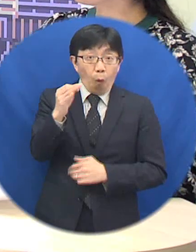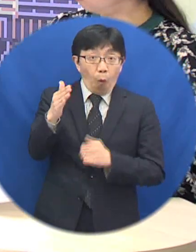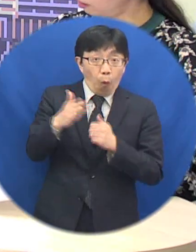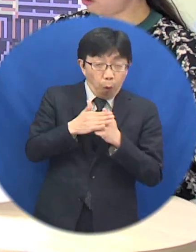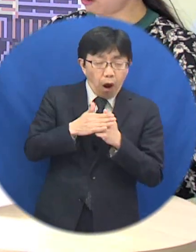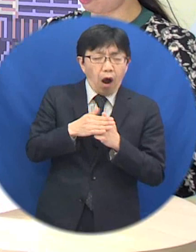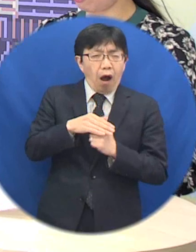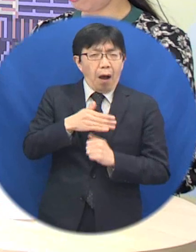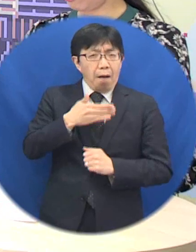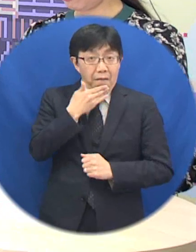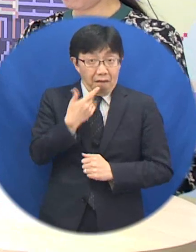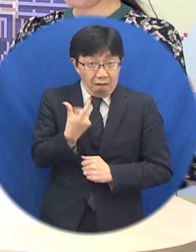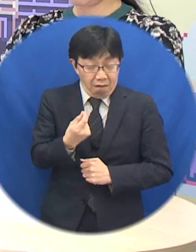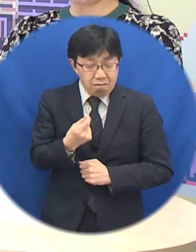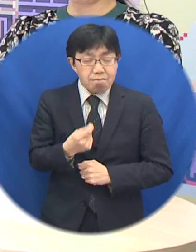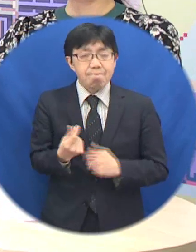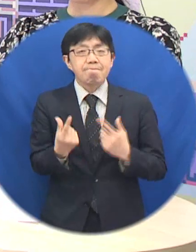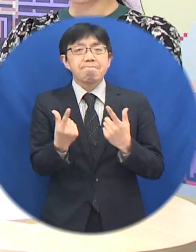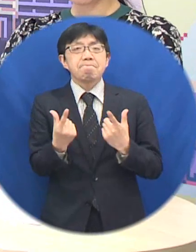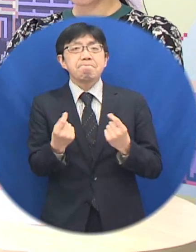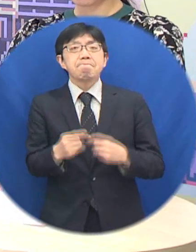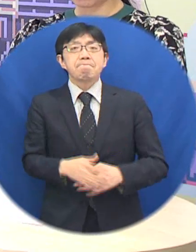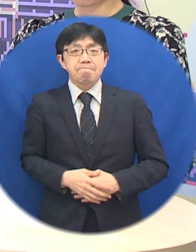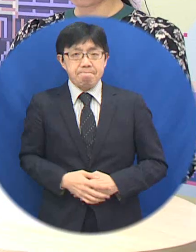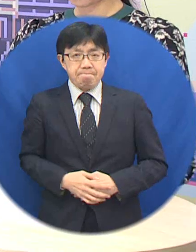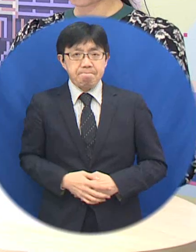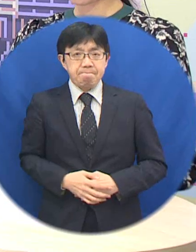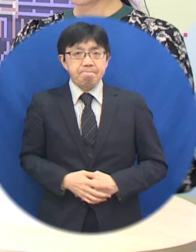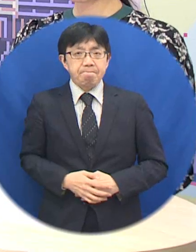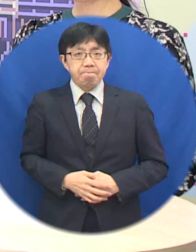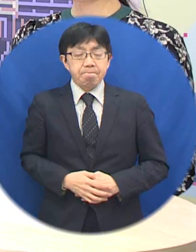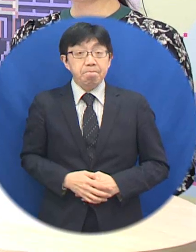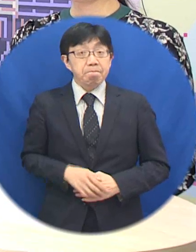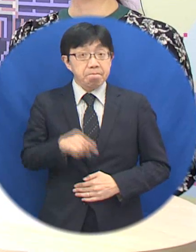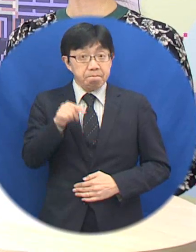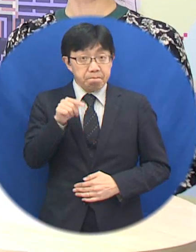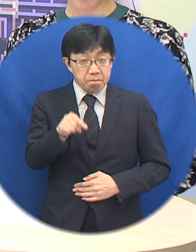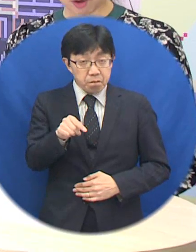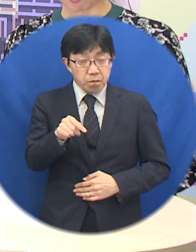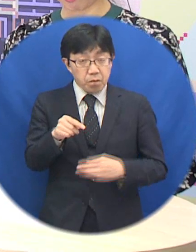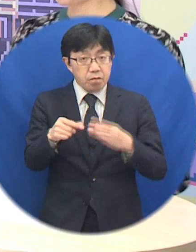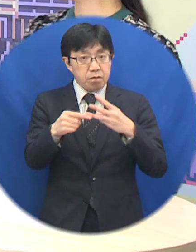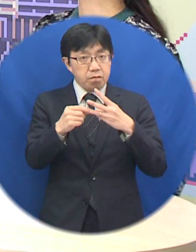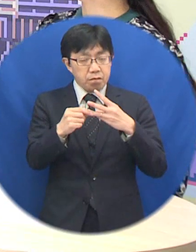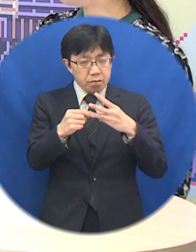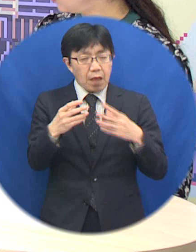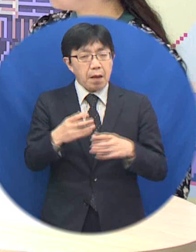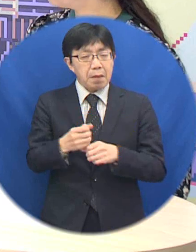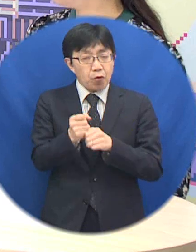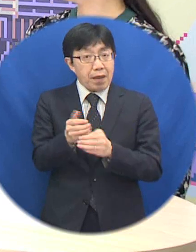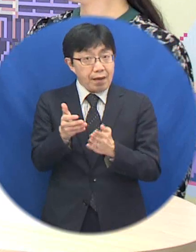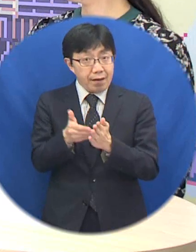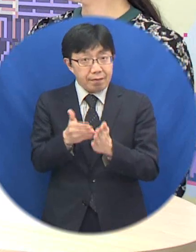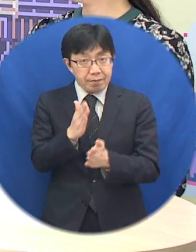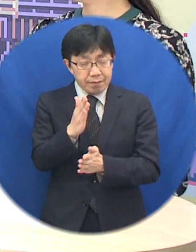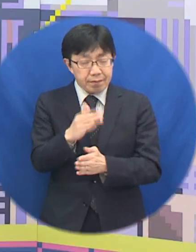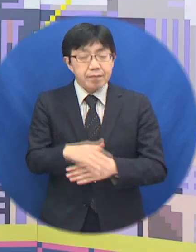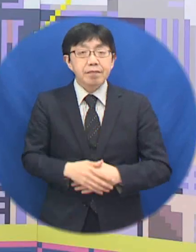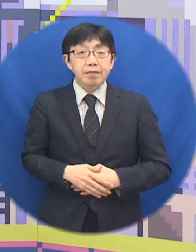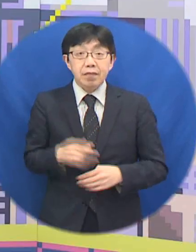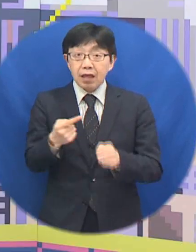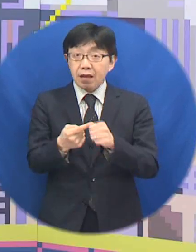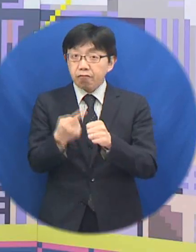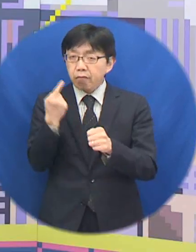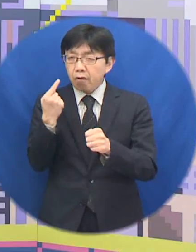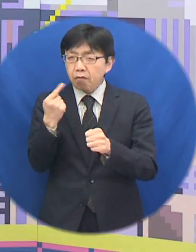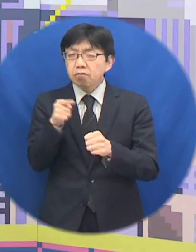と思いますね。はい、さあそれでは熱中症対策事業のまとめをお願いいたします。はい、 昨年